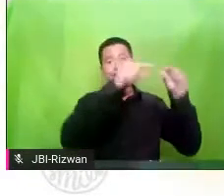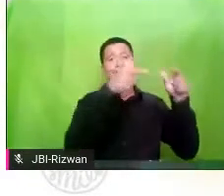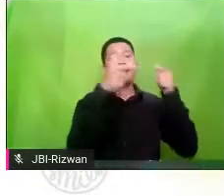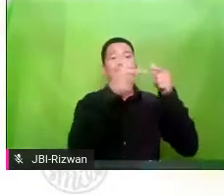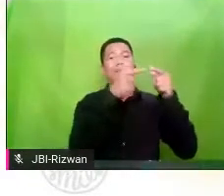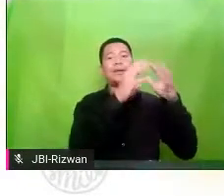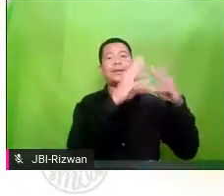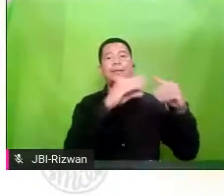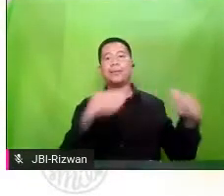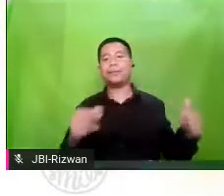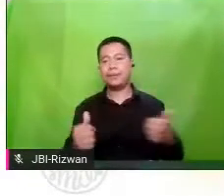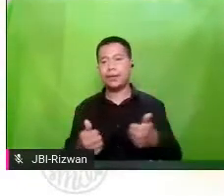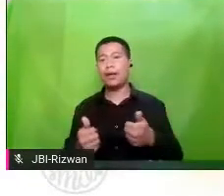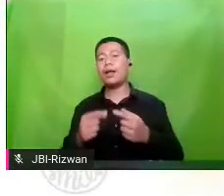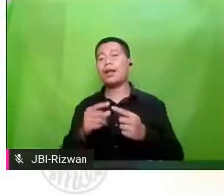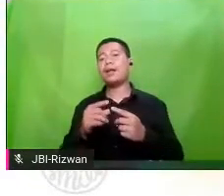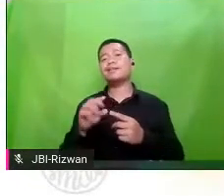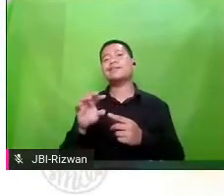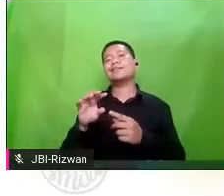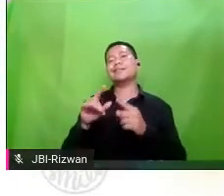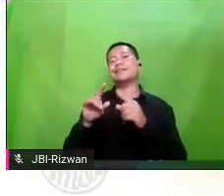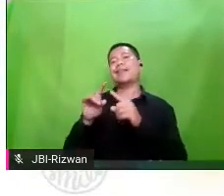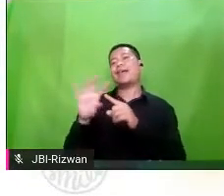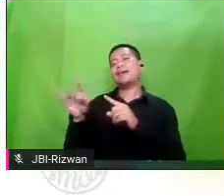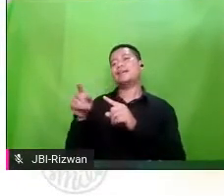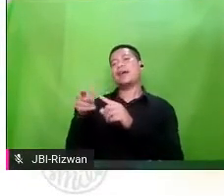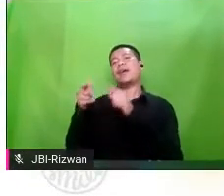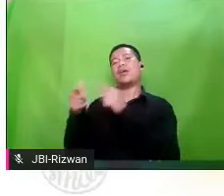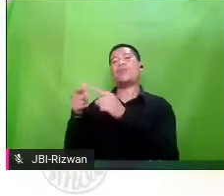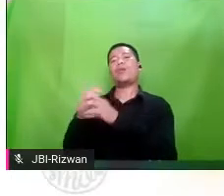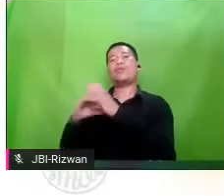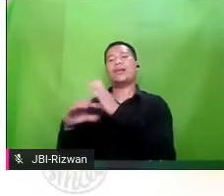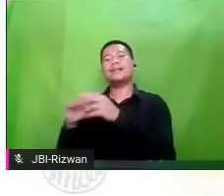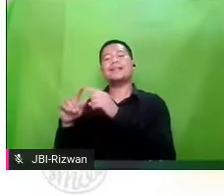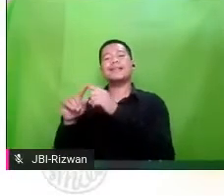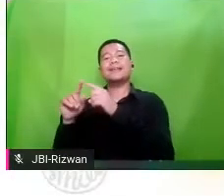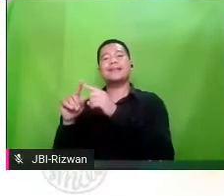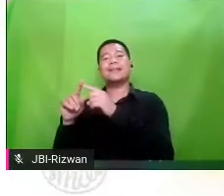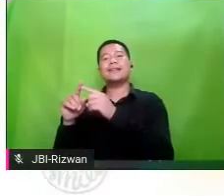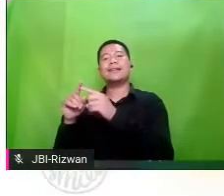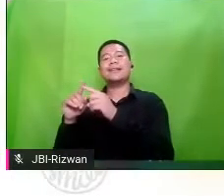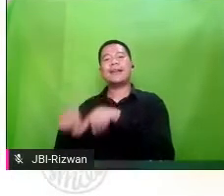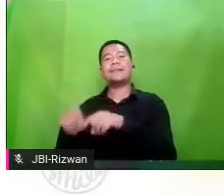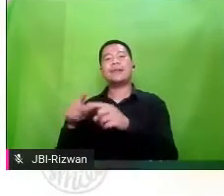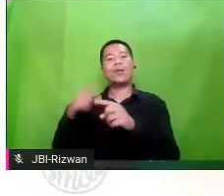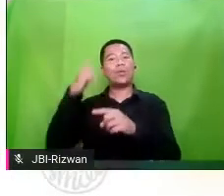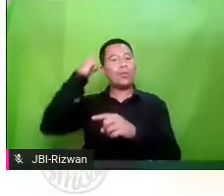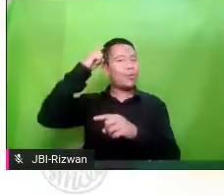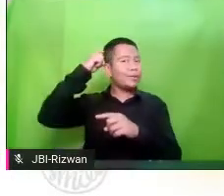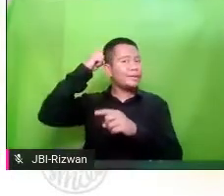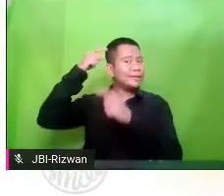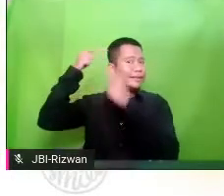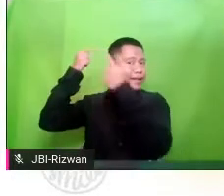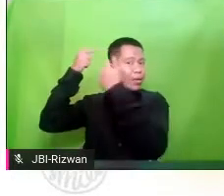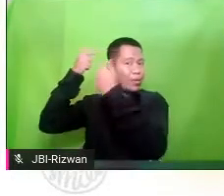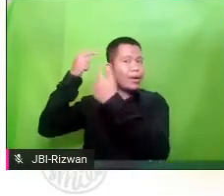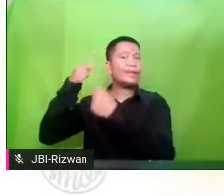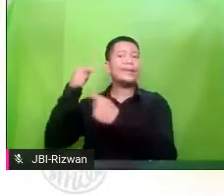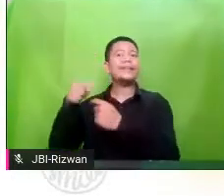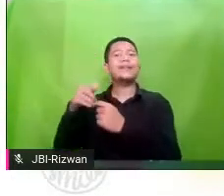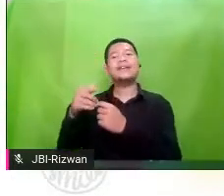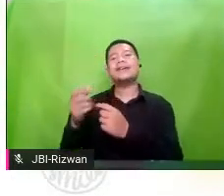kecuali kemampuan untuk interaksi. Tapi kalau kognisi, sepanjang hidupnya, ya kemudian dia akan tetap